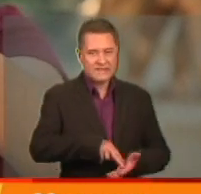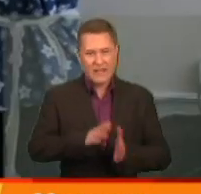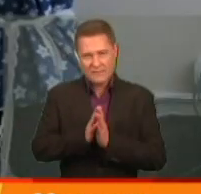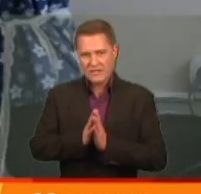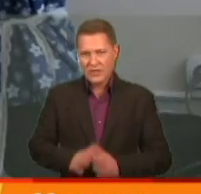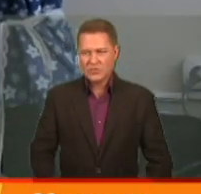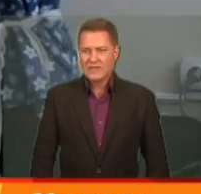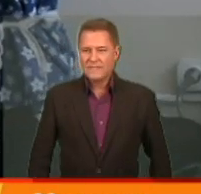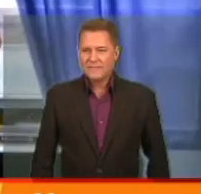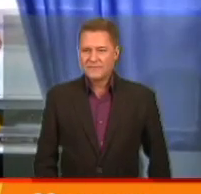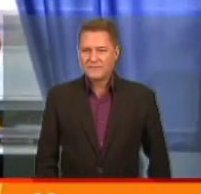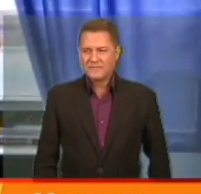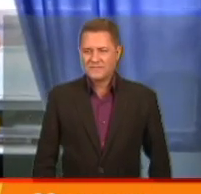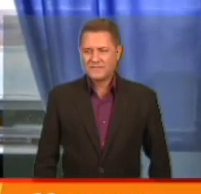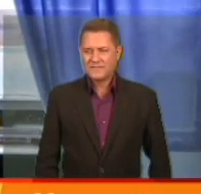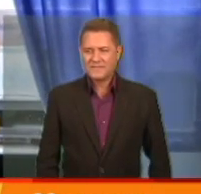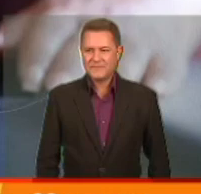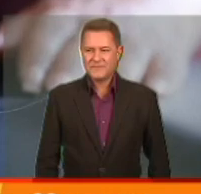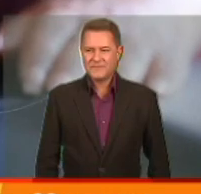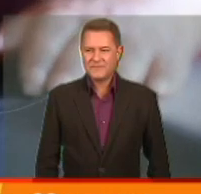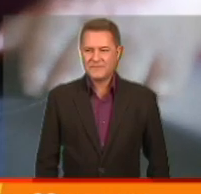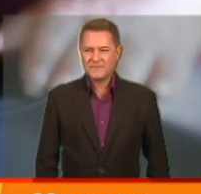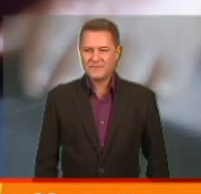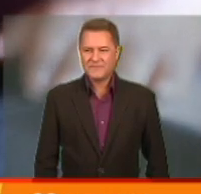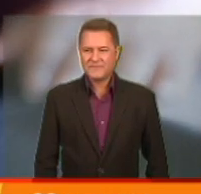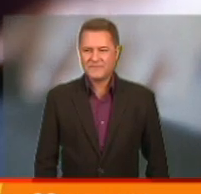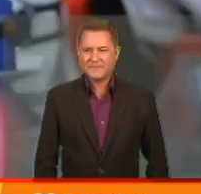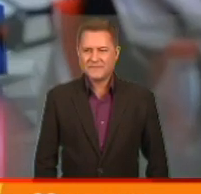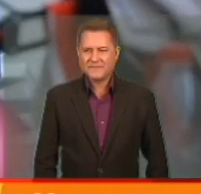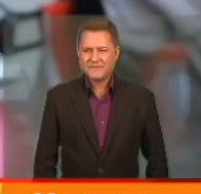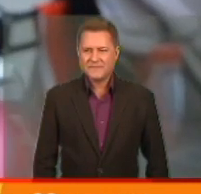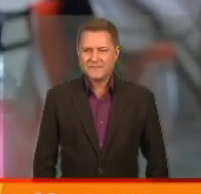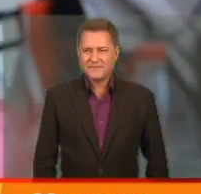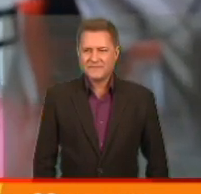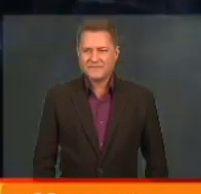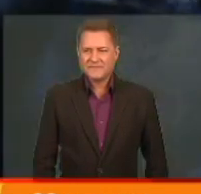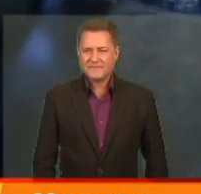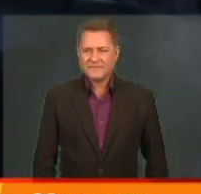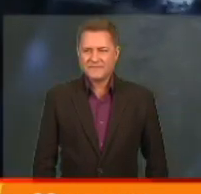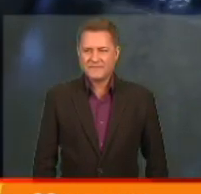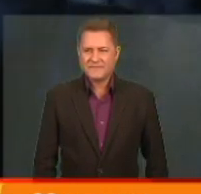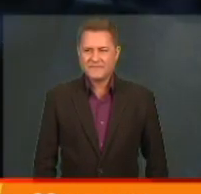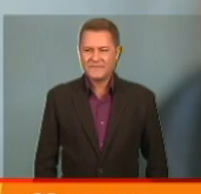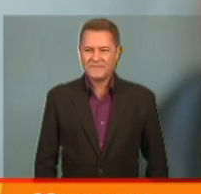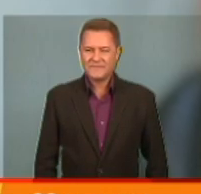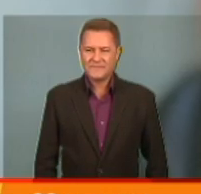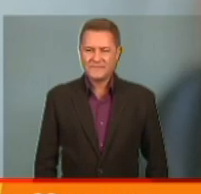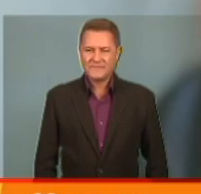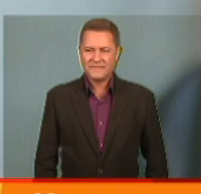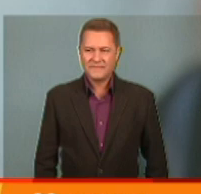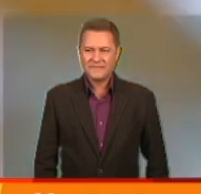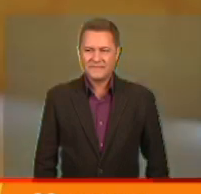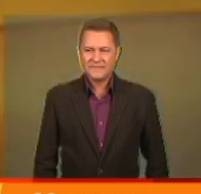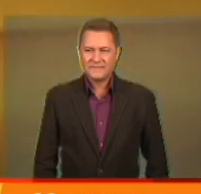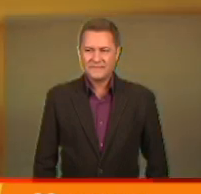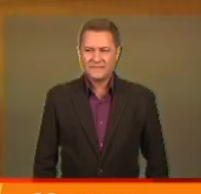Отак. Дмитро Литвиненко, Віталій Кікуть, Олександр Ліфанов, Роман Крюков, Елеонора Черевко та Каріна Погоріленко. Програма